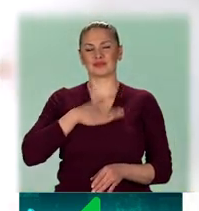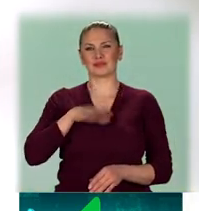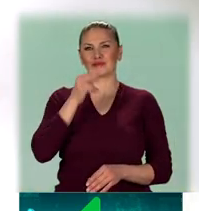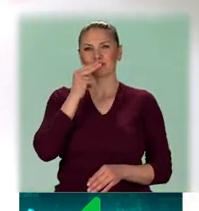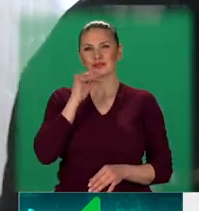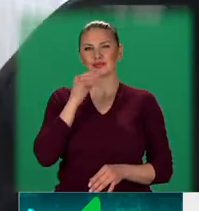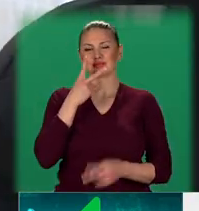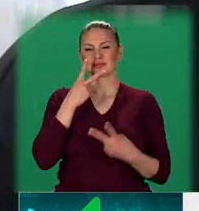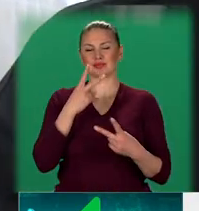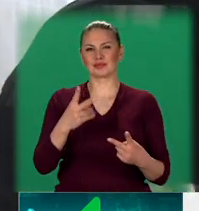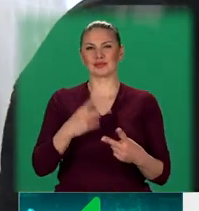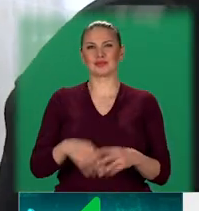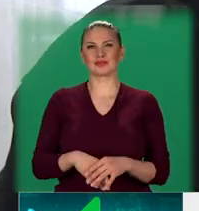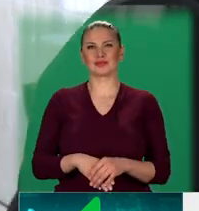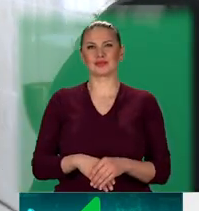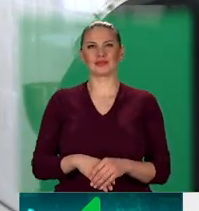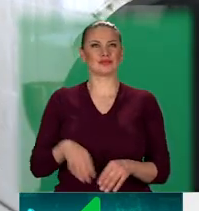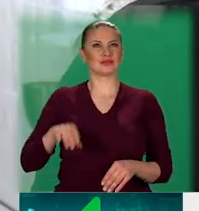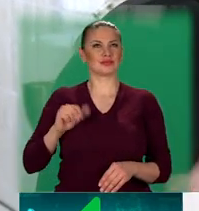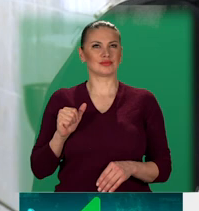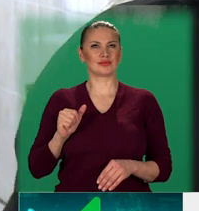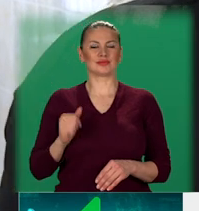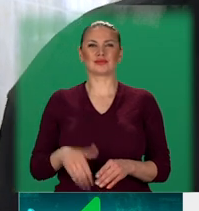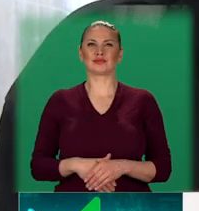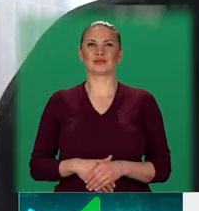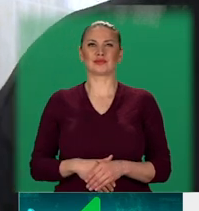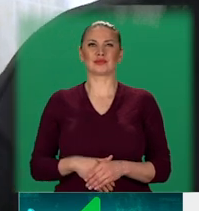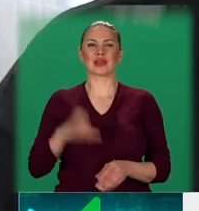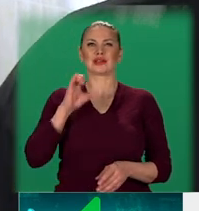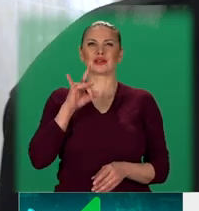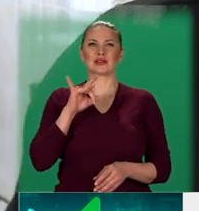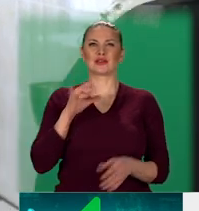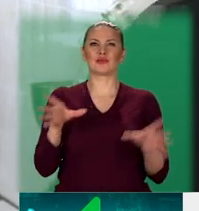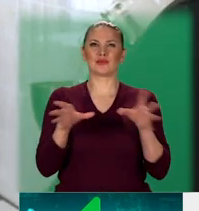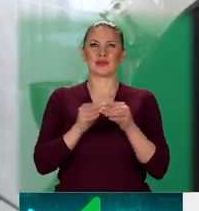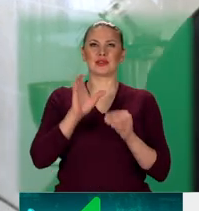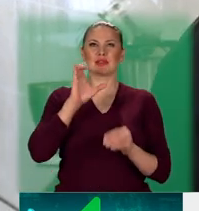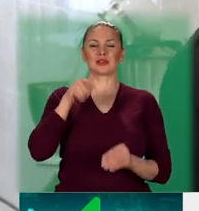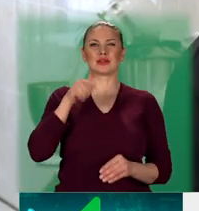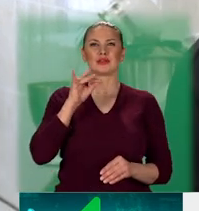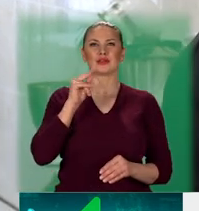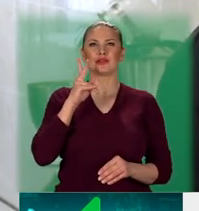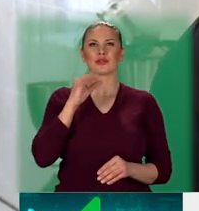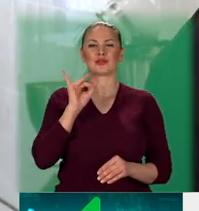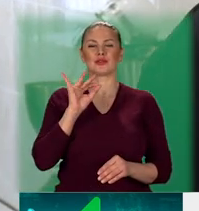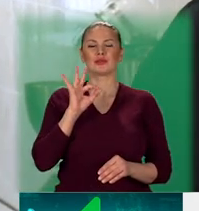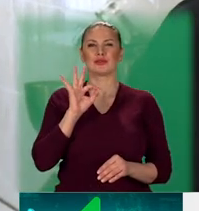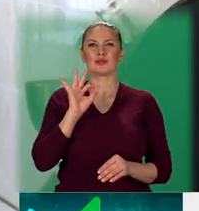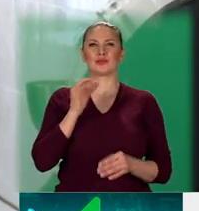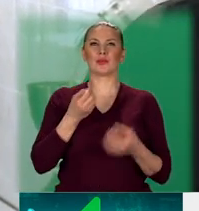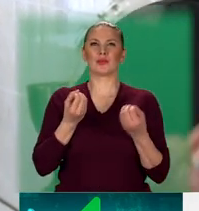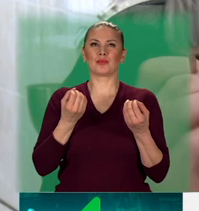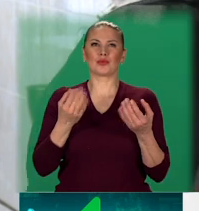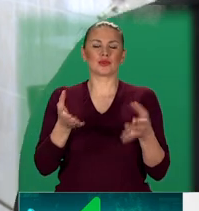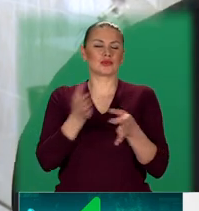и смотреть. Друзья, сочетание сыра и гречки просто шикарное. Вся эта композиция